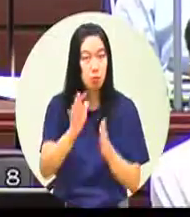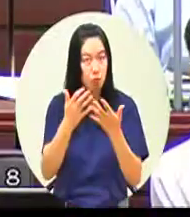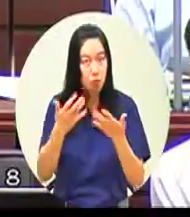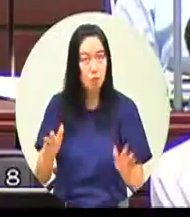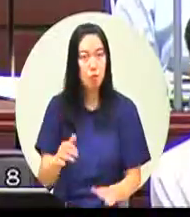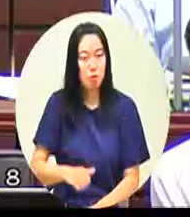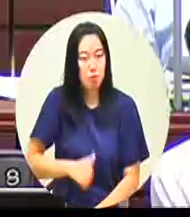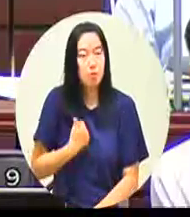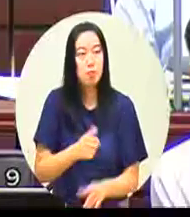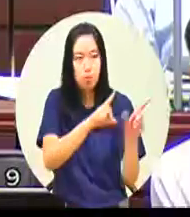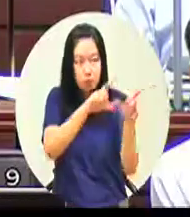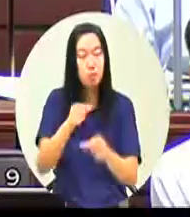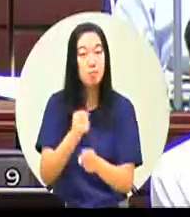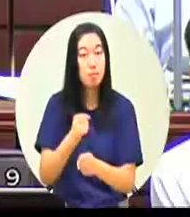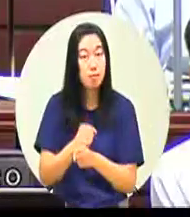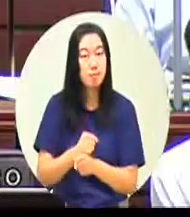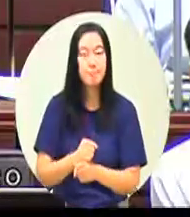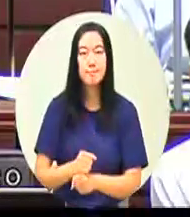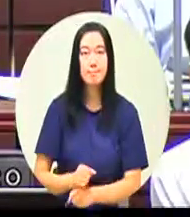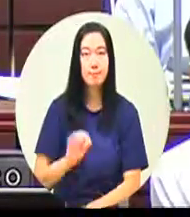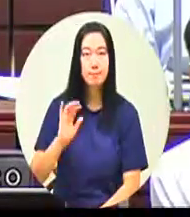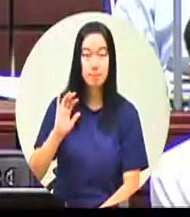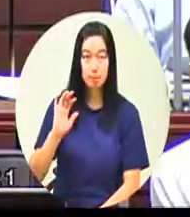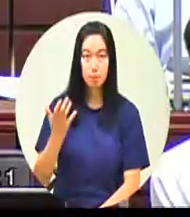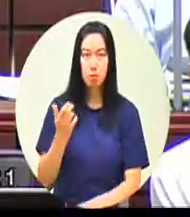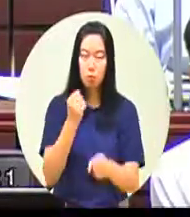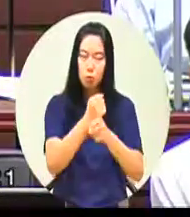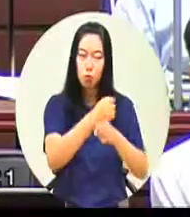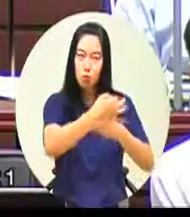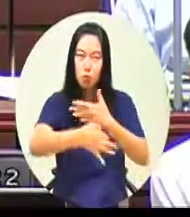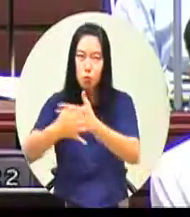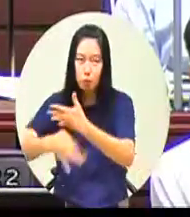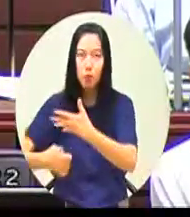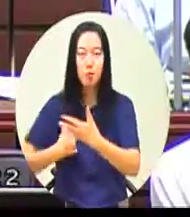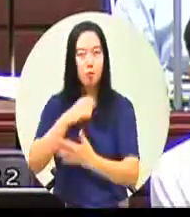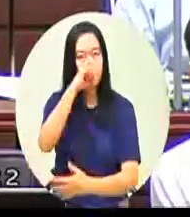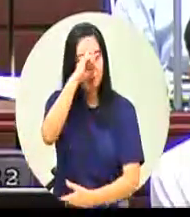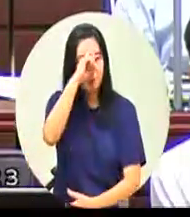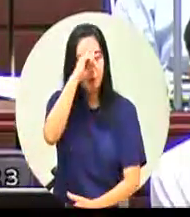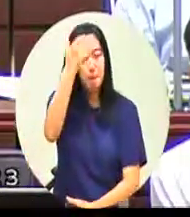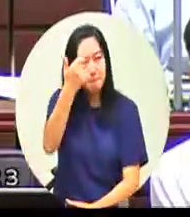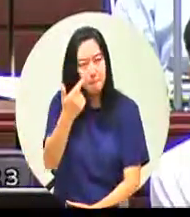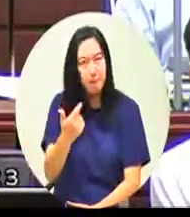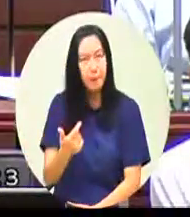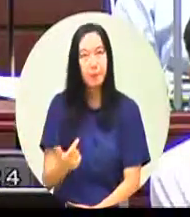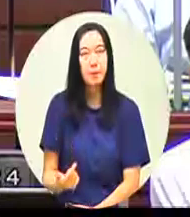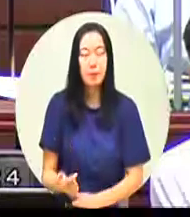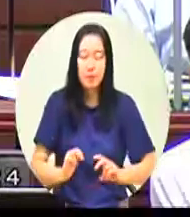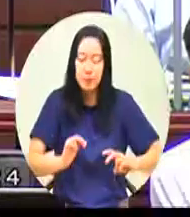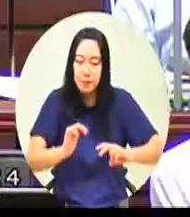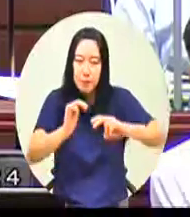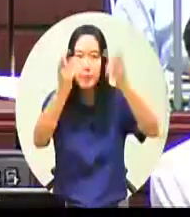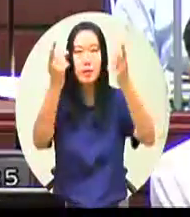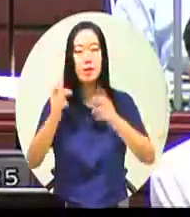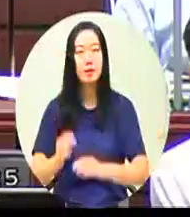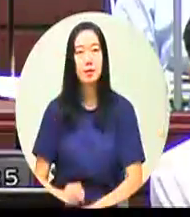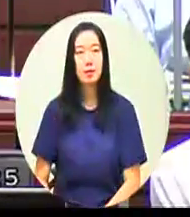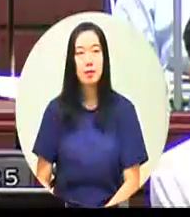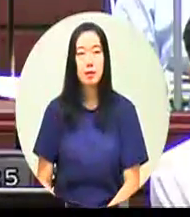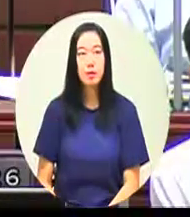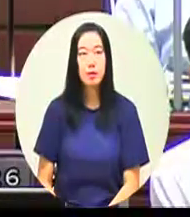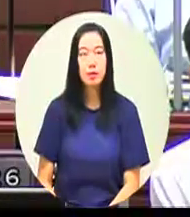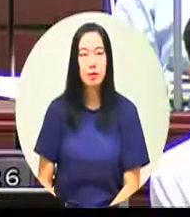拢是安尼做。不过啊，讲有做了较无周到诶，阮希望讲，阮会慢慢来改进吼。啊，阮爱拄